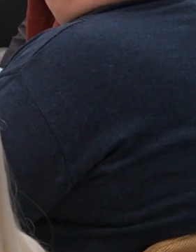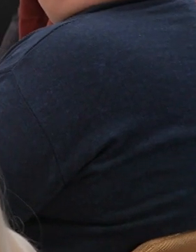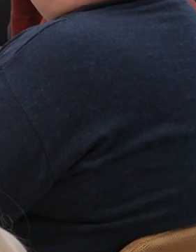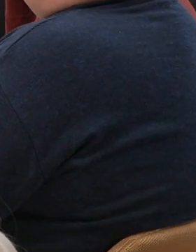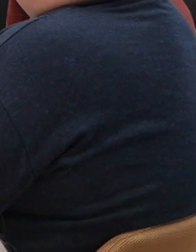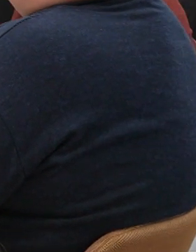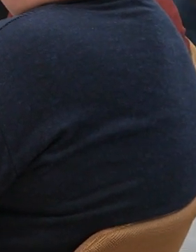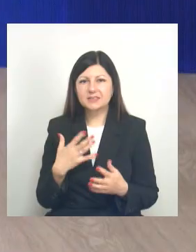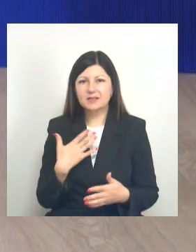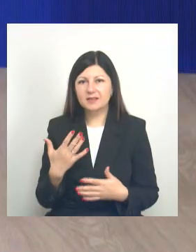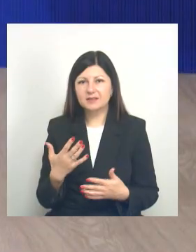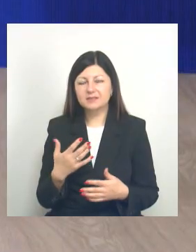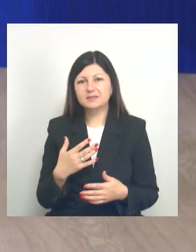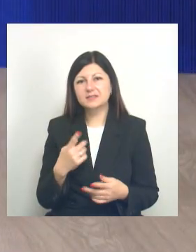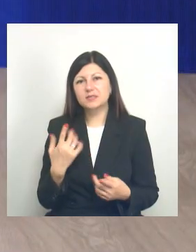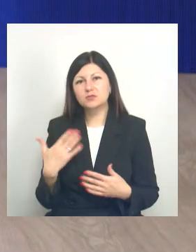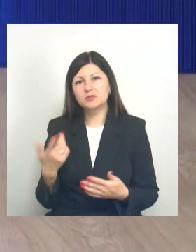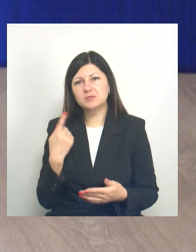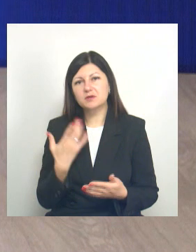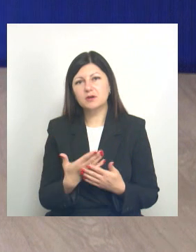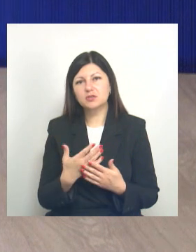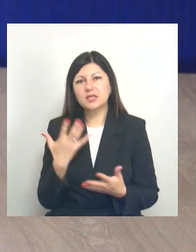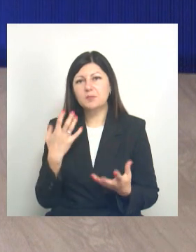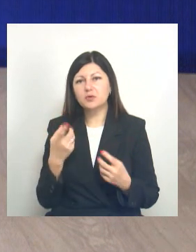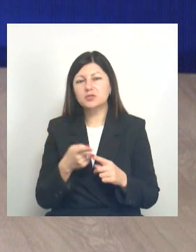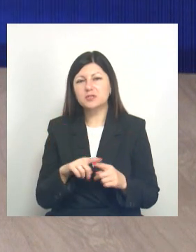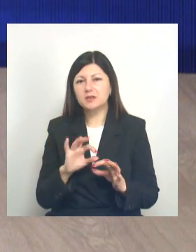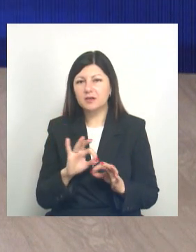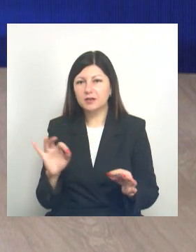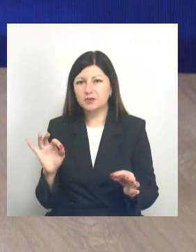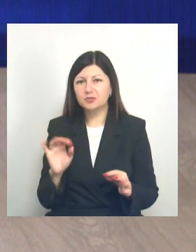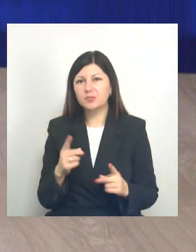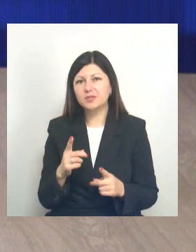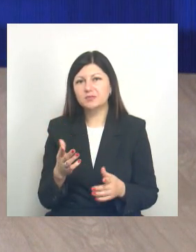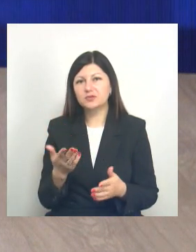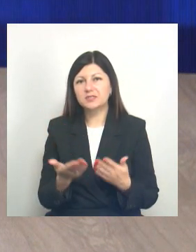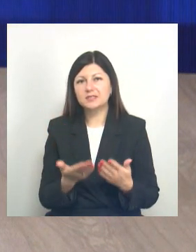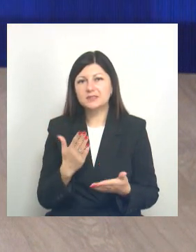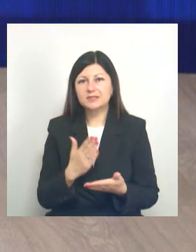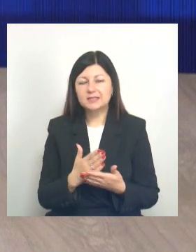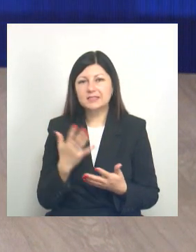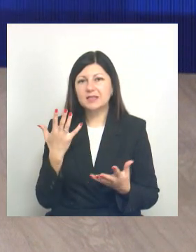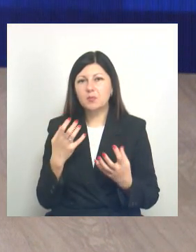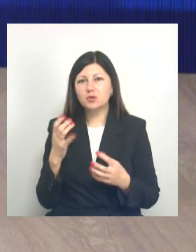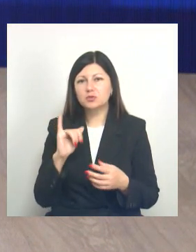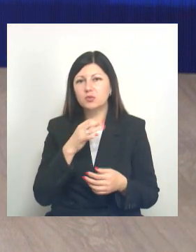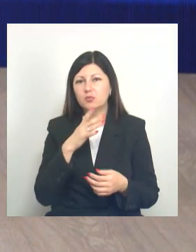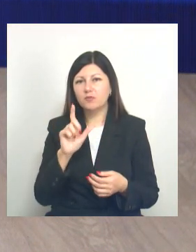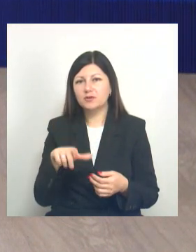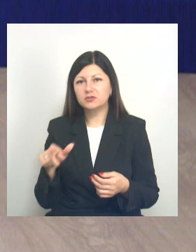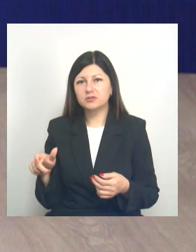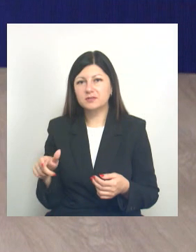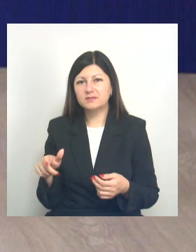излишней эмоциональности. С одной стороны, мне кажется, что эмоции – это хорошо, потому что если есть эмоции у любого человека,